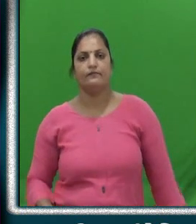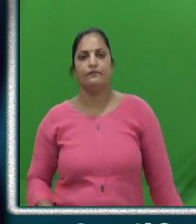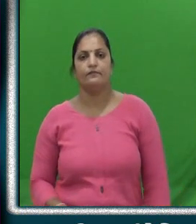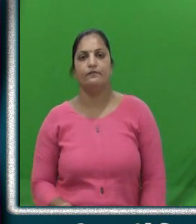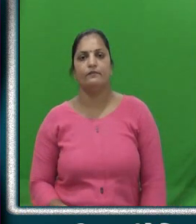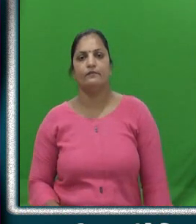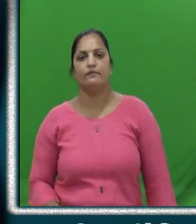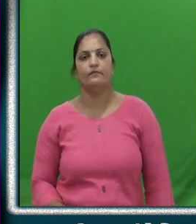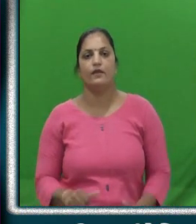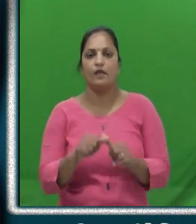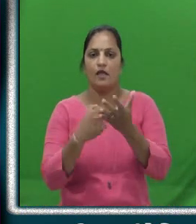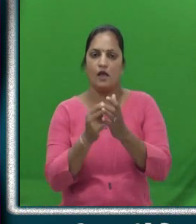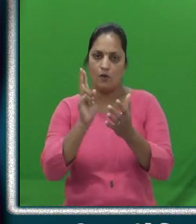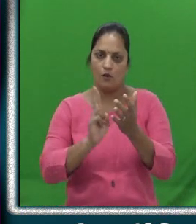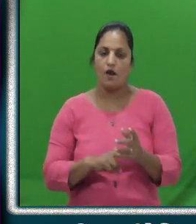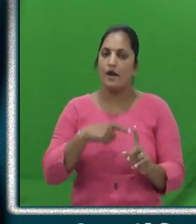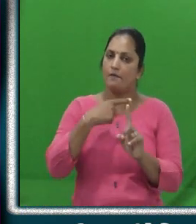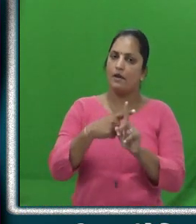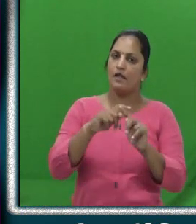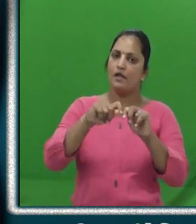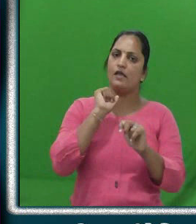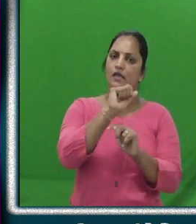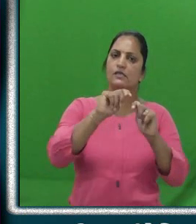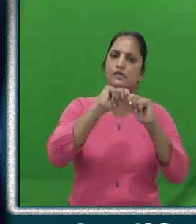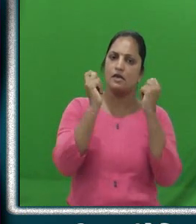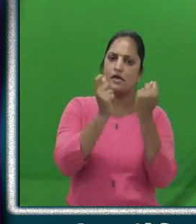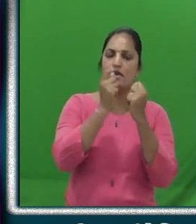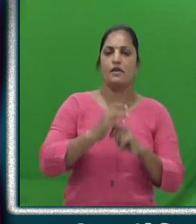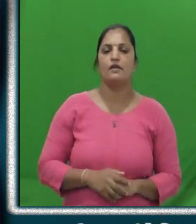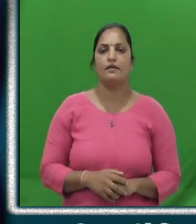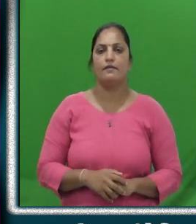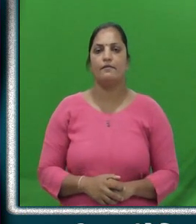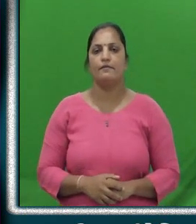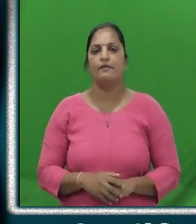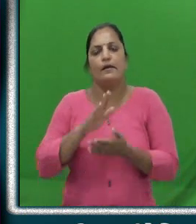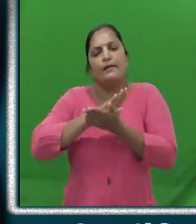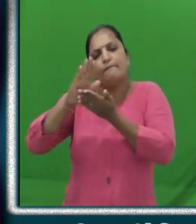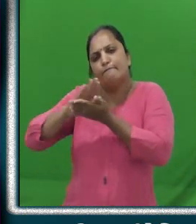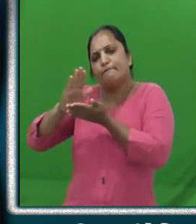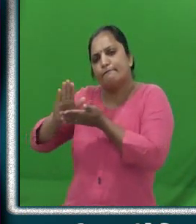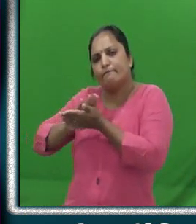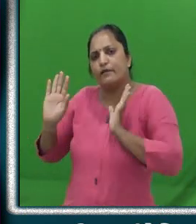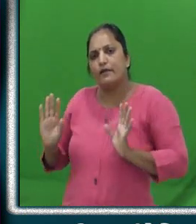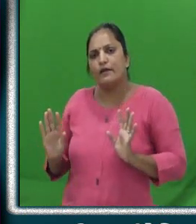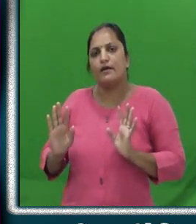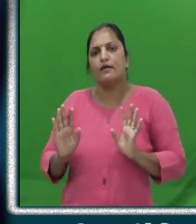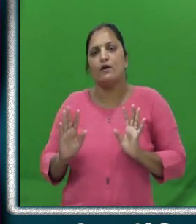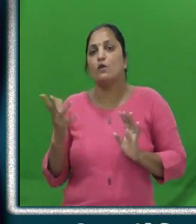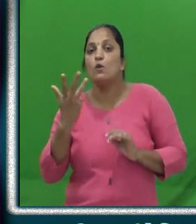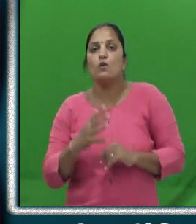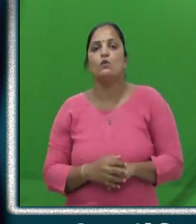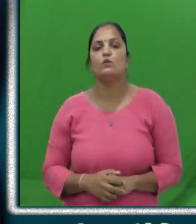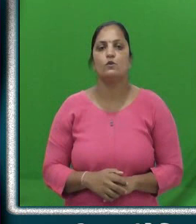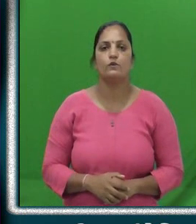શબ્દો હોય જવાબ થઈ જ જશે. અરુણ એન્ડ હિઝ ટીમ હેવ ક્લીનેડ,